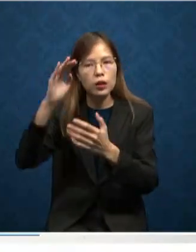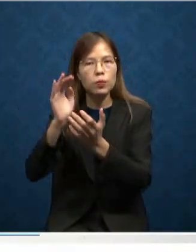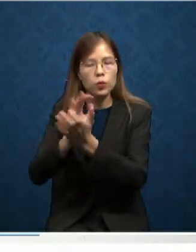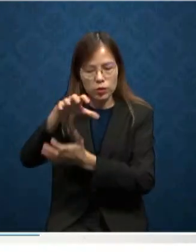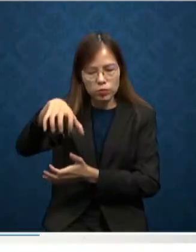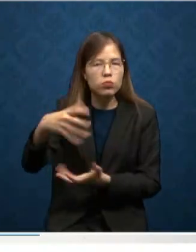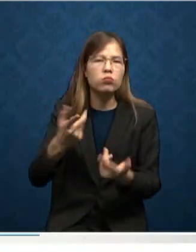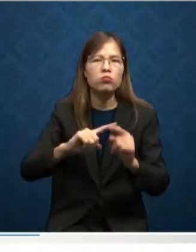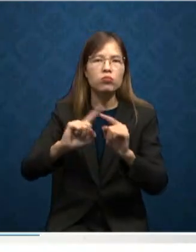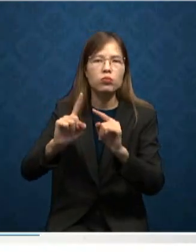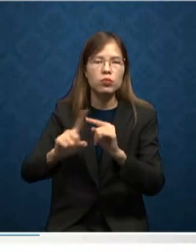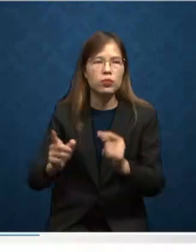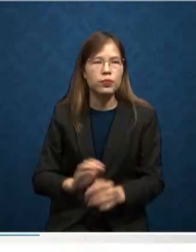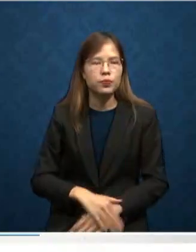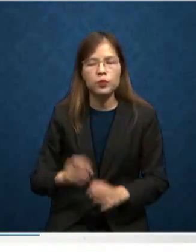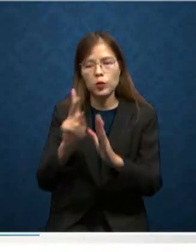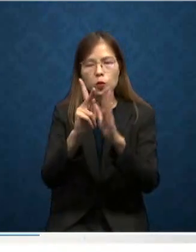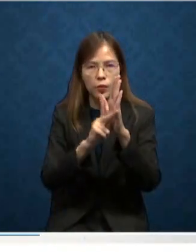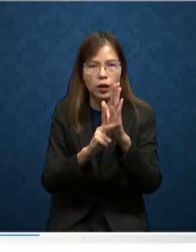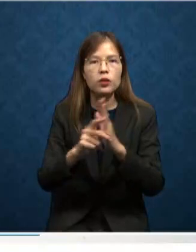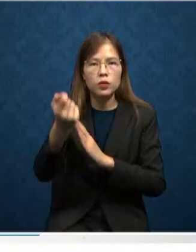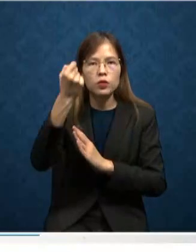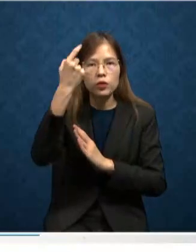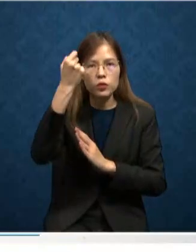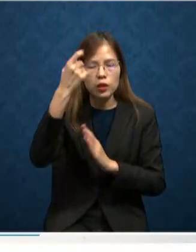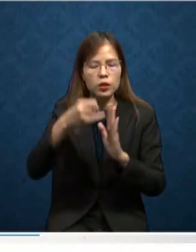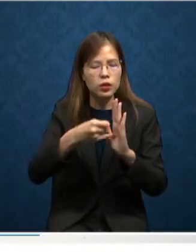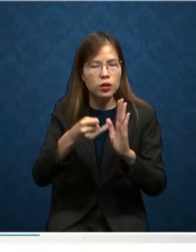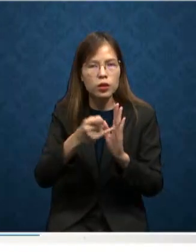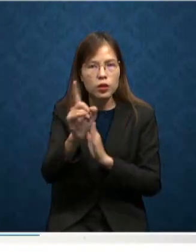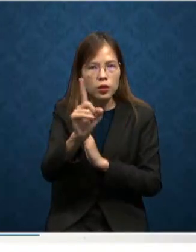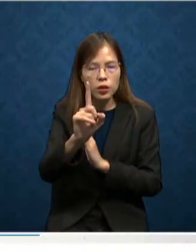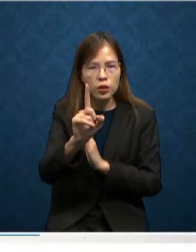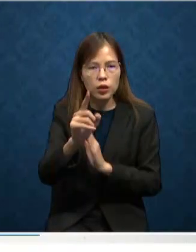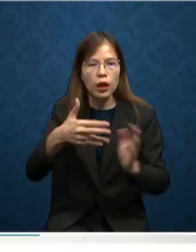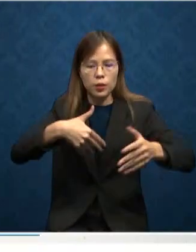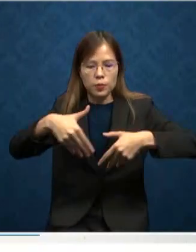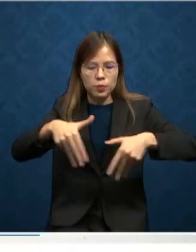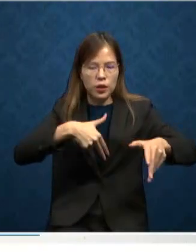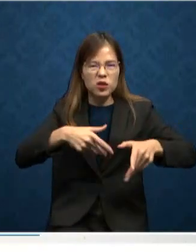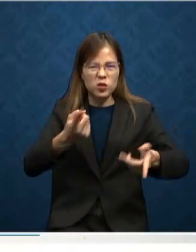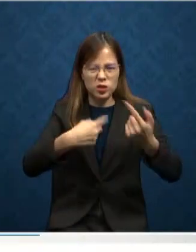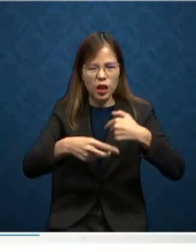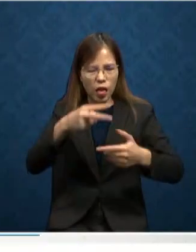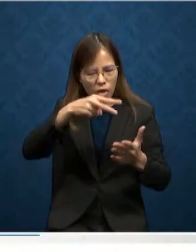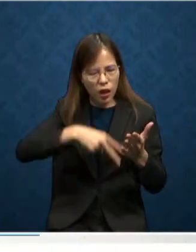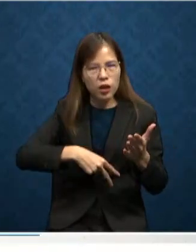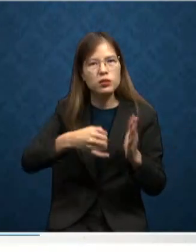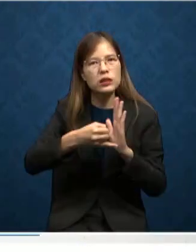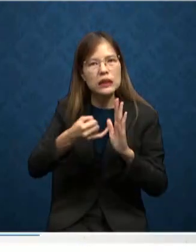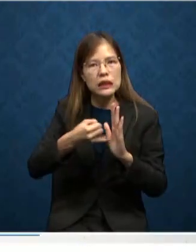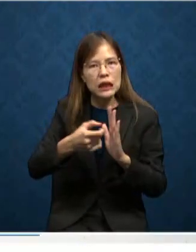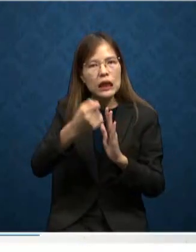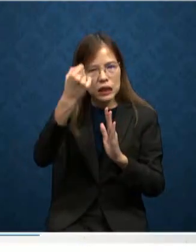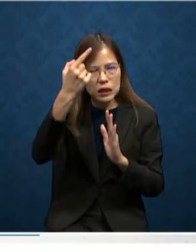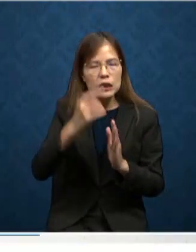เอ่ออีกส่วนหนึ่งก็คือเรื่องกฎหมายนะต้องเข้าใจง่ายนะฮะมีช่องทางให้ประชาชนเข้าไปอ่านกฎหมายแล้วเข้าใจง่ายๆนะ